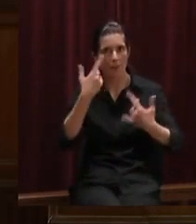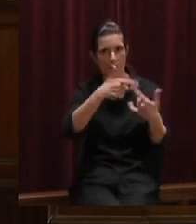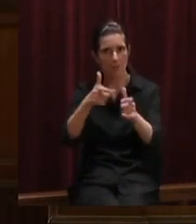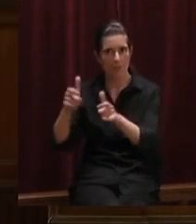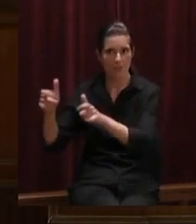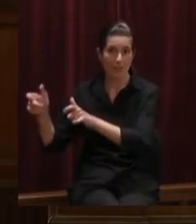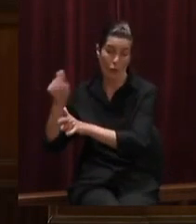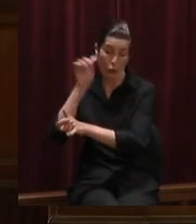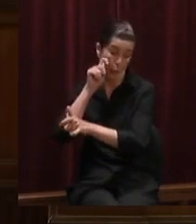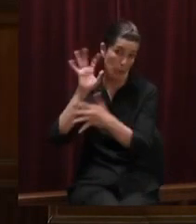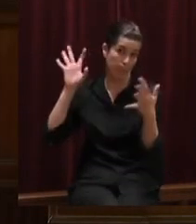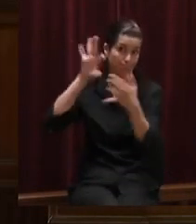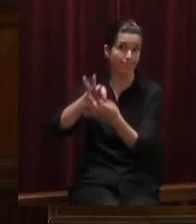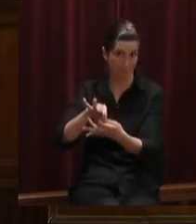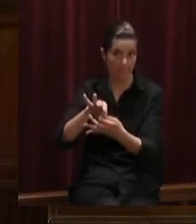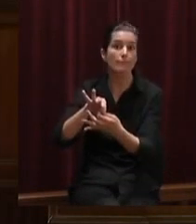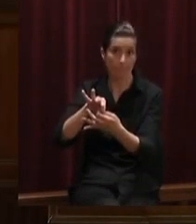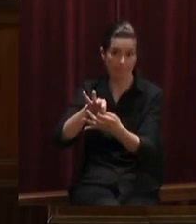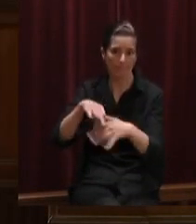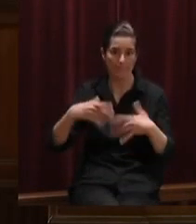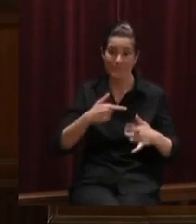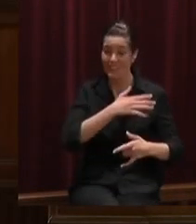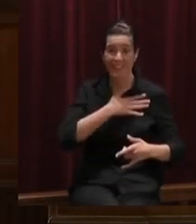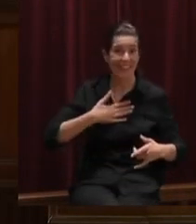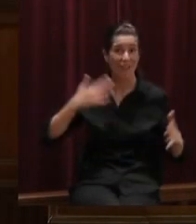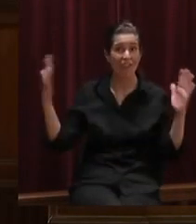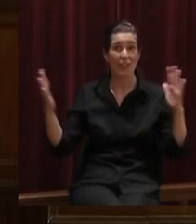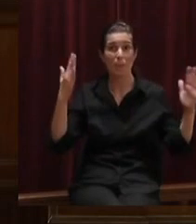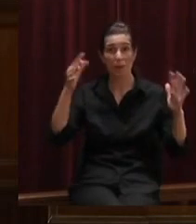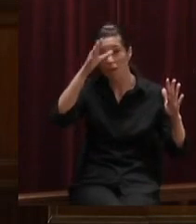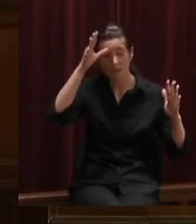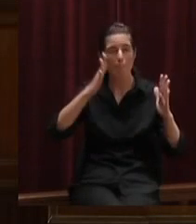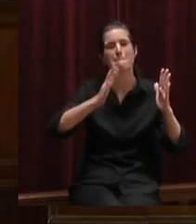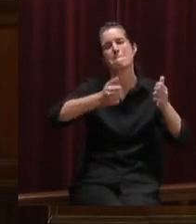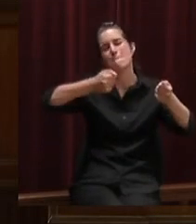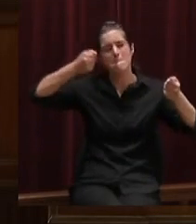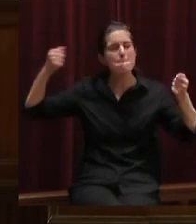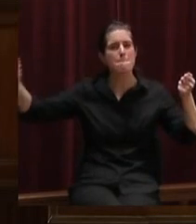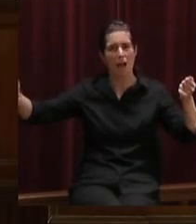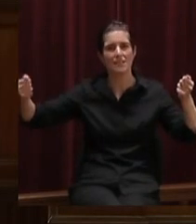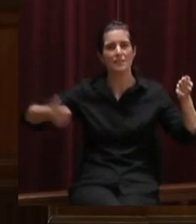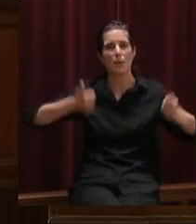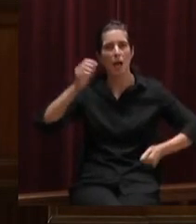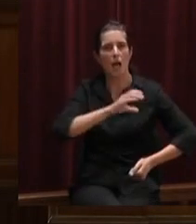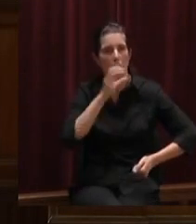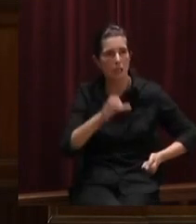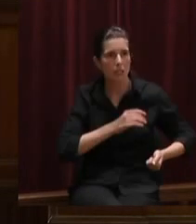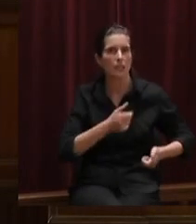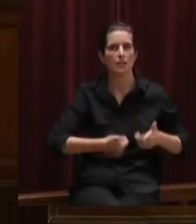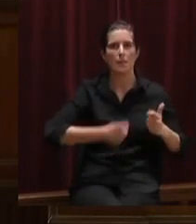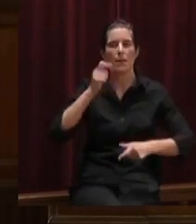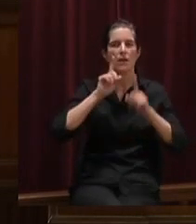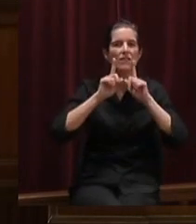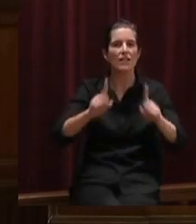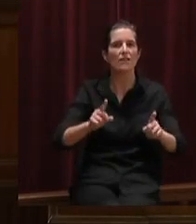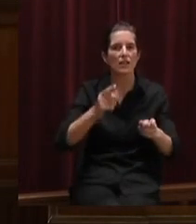turisme. Només així podran seguir allargant la temporada, generant nous clients i mercats, fomentant més beneficis econòmics i